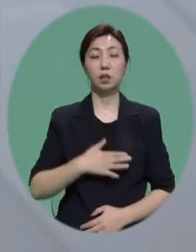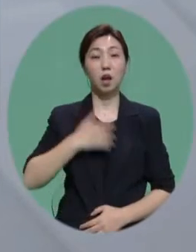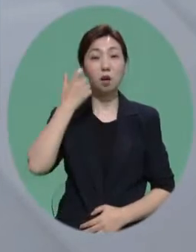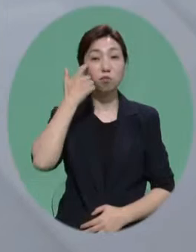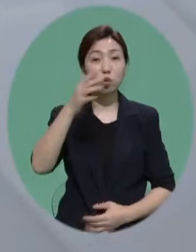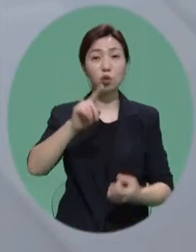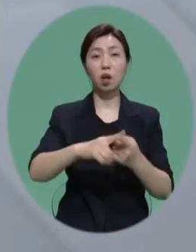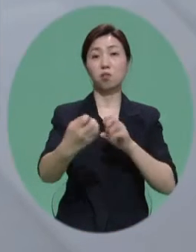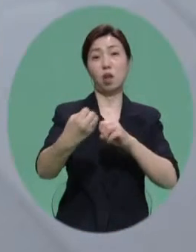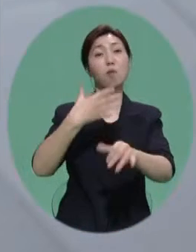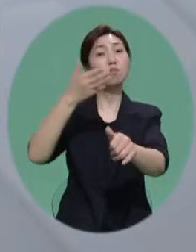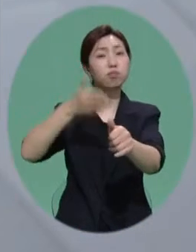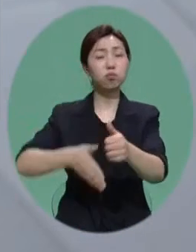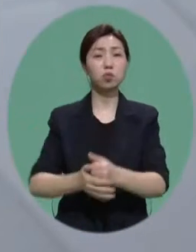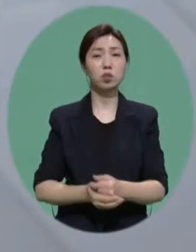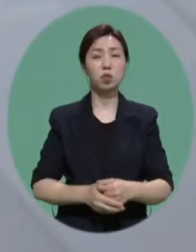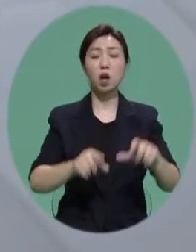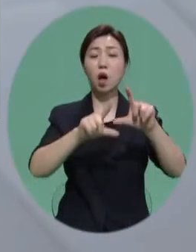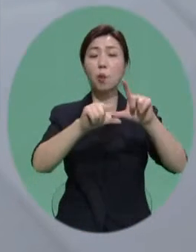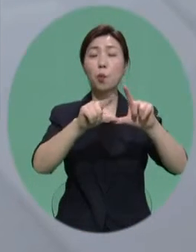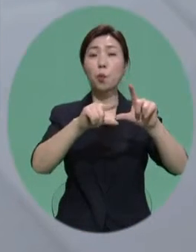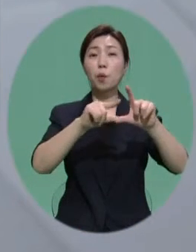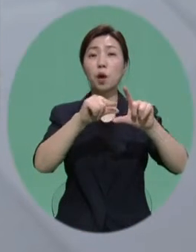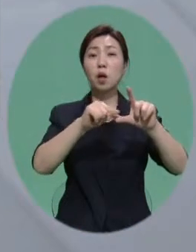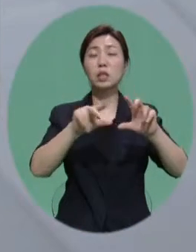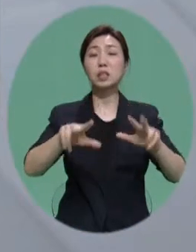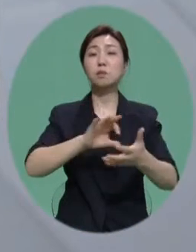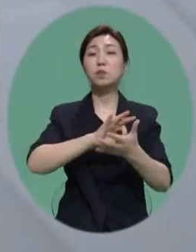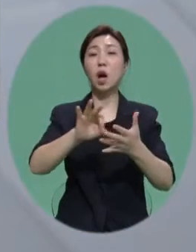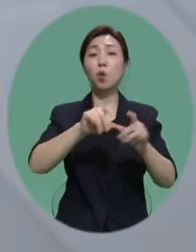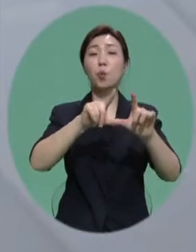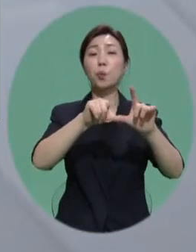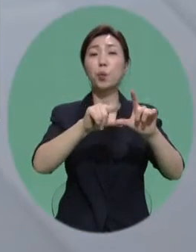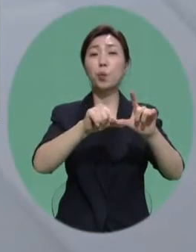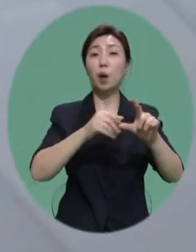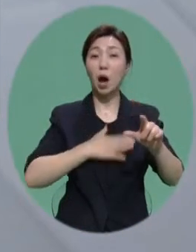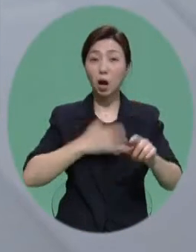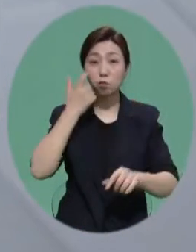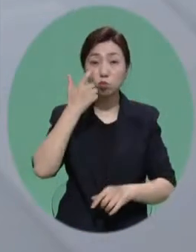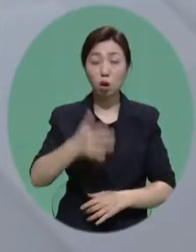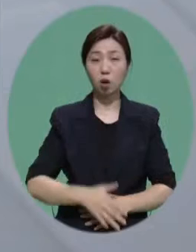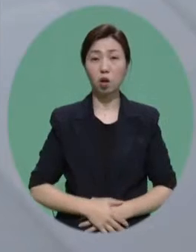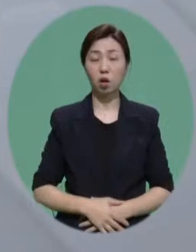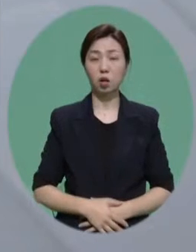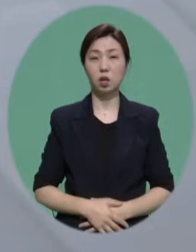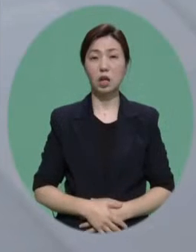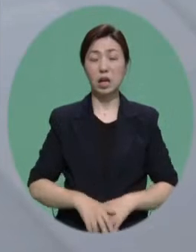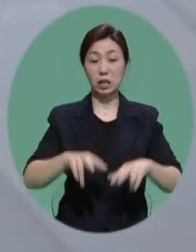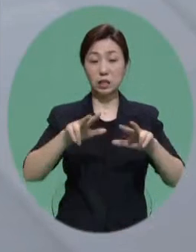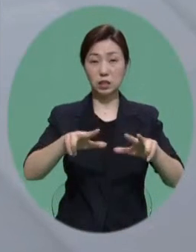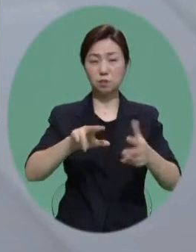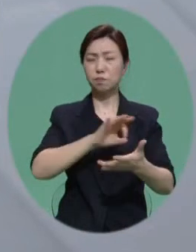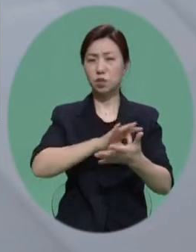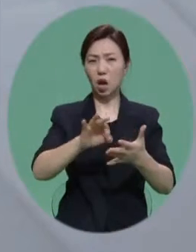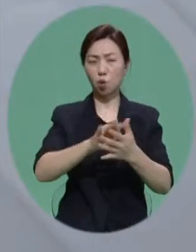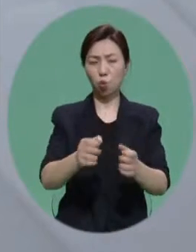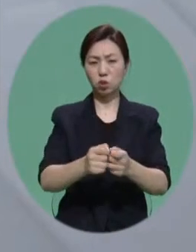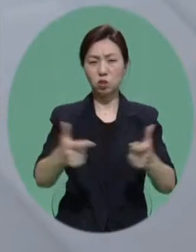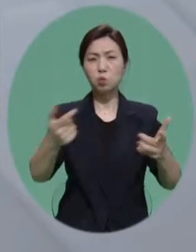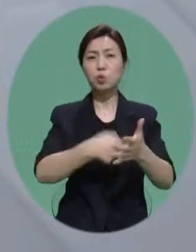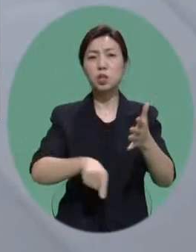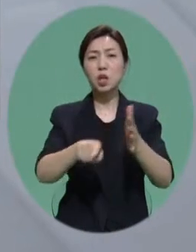좋지 않겠습니까 질문을 제 허락하지 않다 정도를 지금 쓰고 있는 야 지금 현재 있는걸 눌리는 구체적 방법이 뭐냐